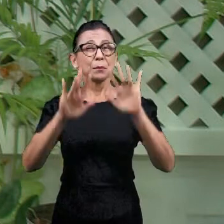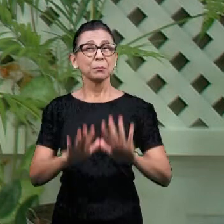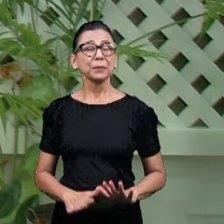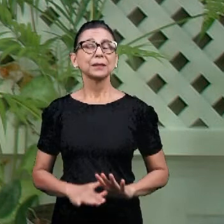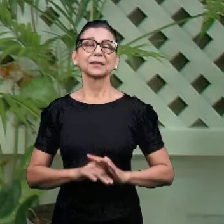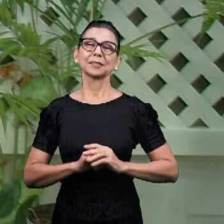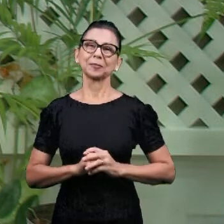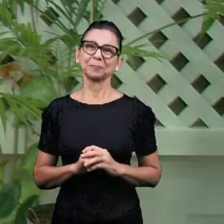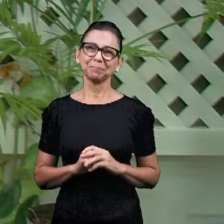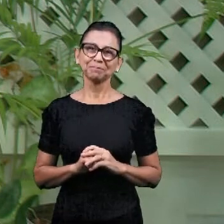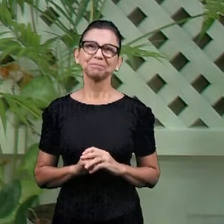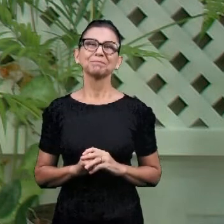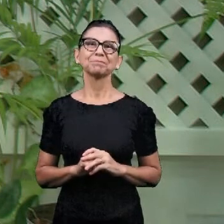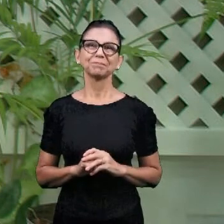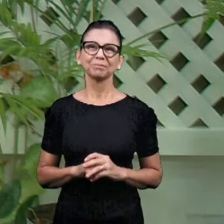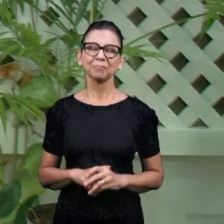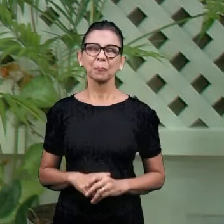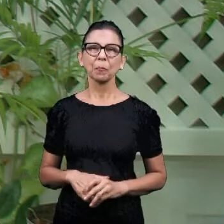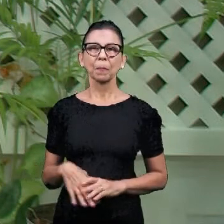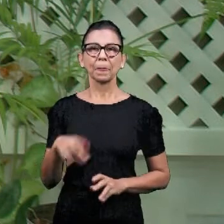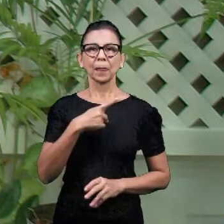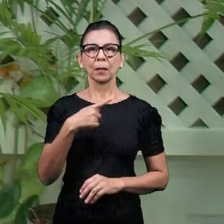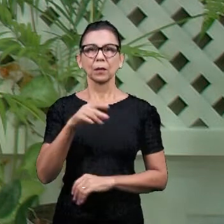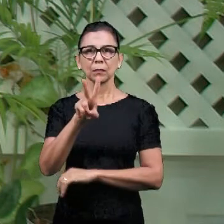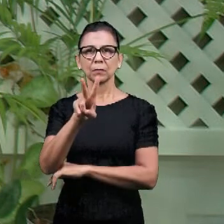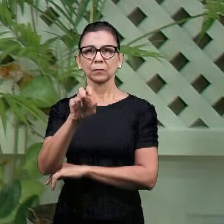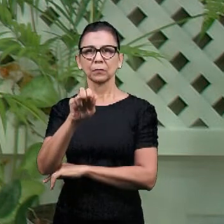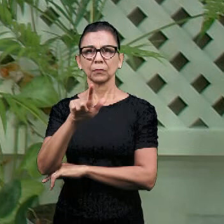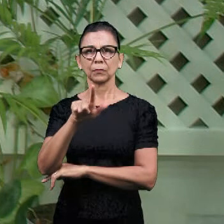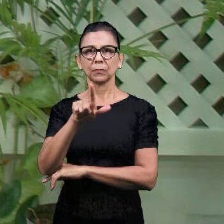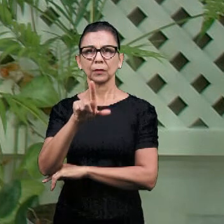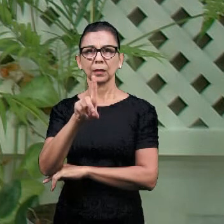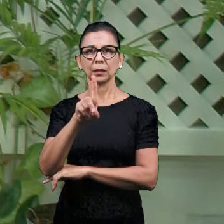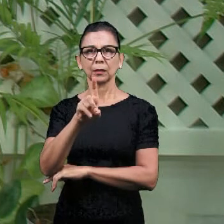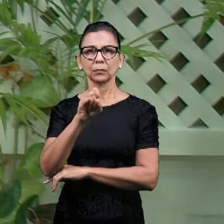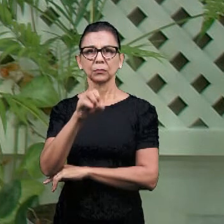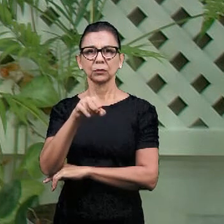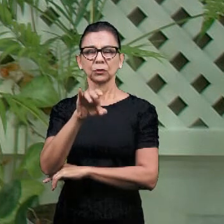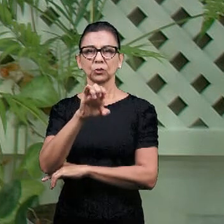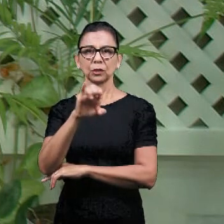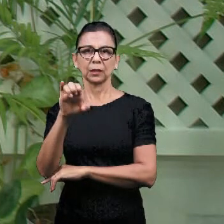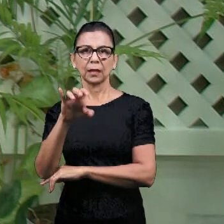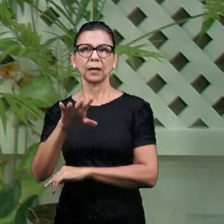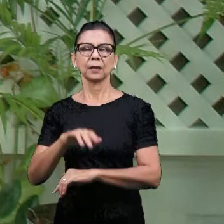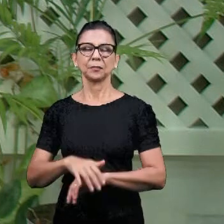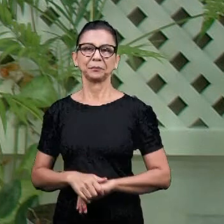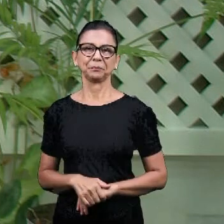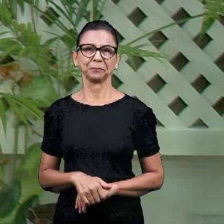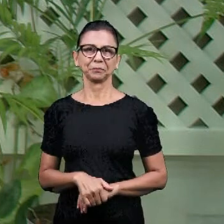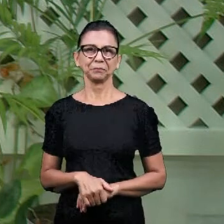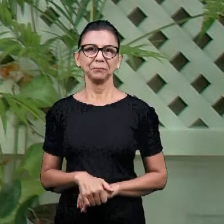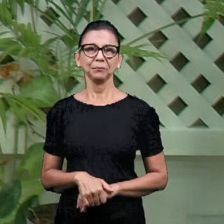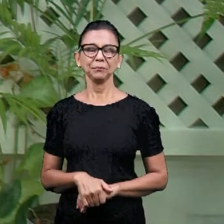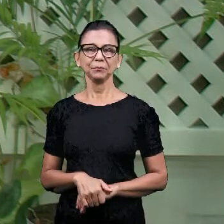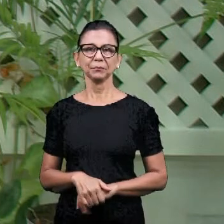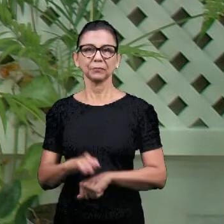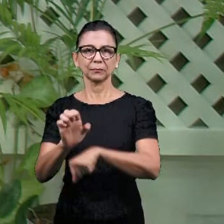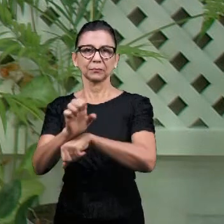Ici, je passe à Claudinei, de la Cidade Nova, em Itapiruna, Rio de Janeiro. Quelle bénédiction, ma soeur.